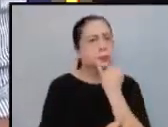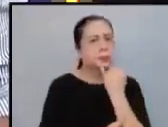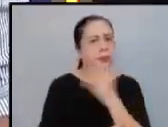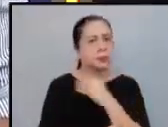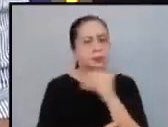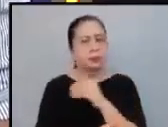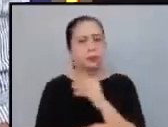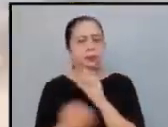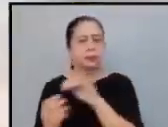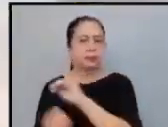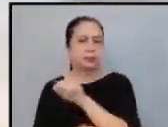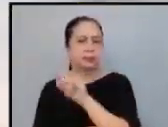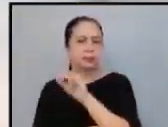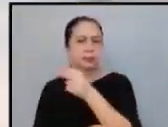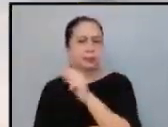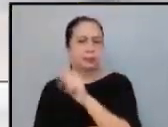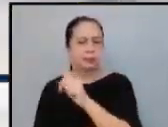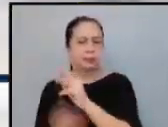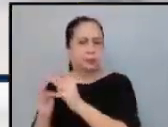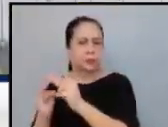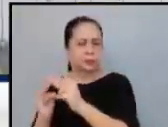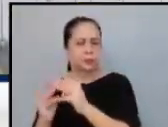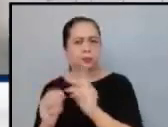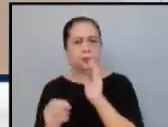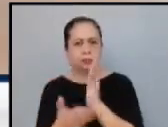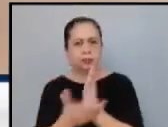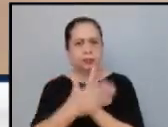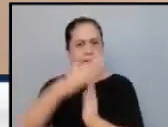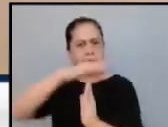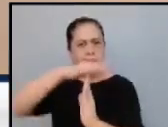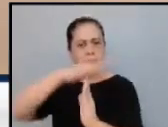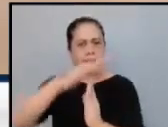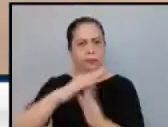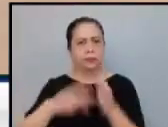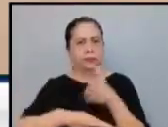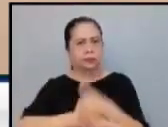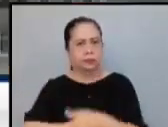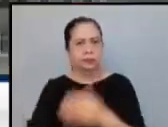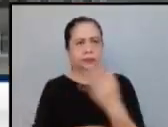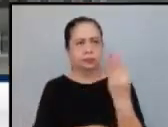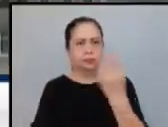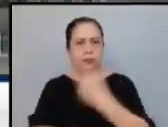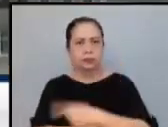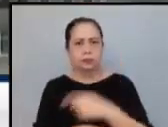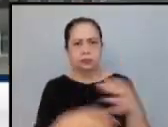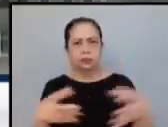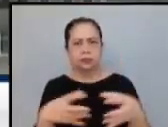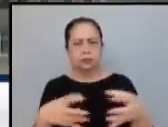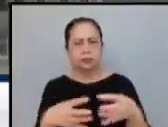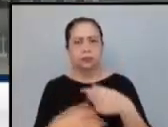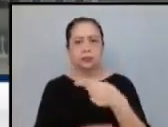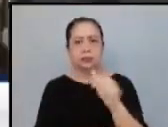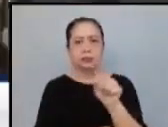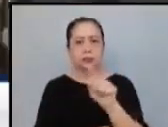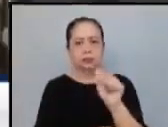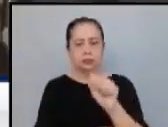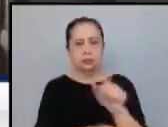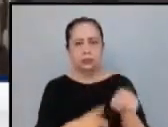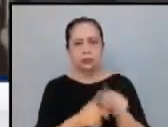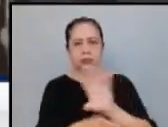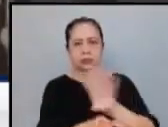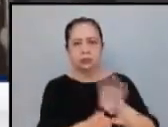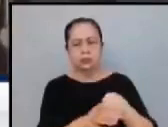Jihad. Magkakaroon muna ng ceasefire matapos ang ilang araw na kaguluhan sa Gaza Strip na nagpulot ng hindi